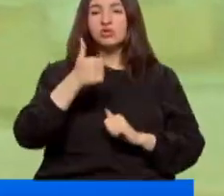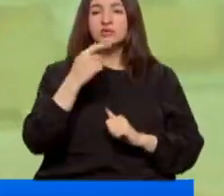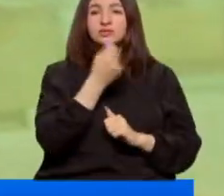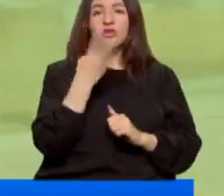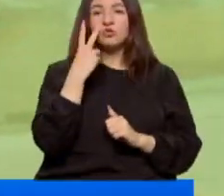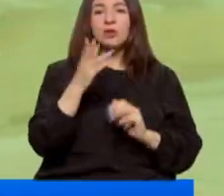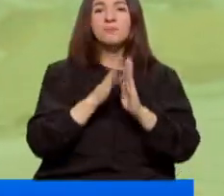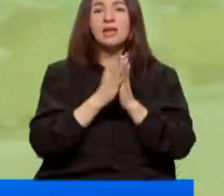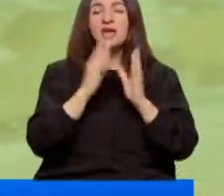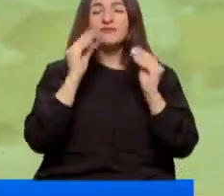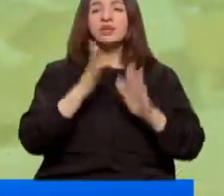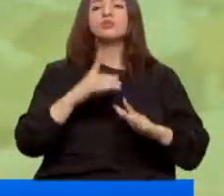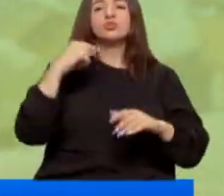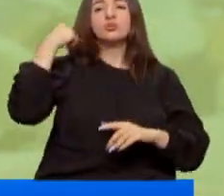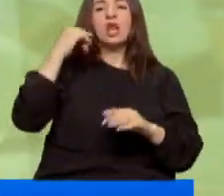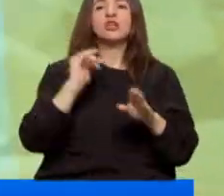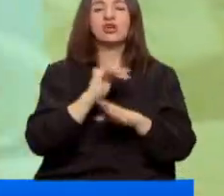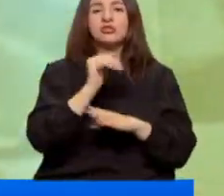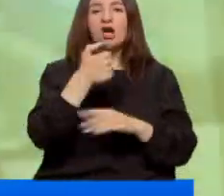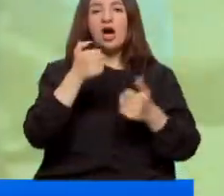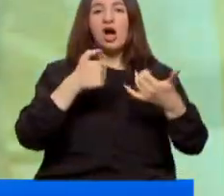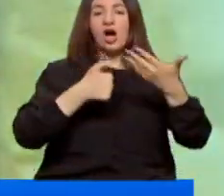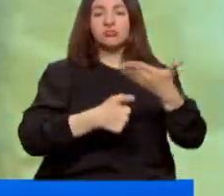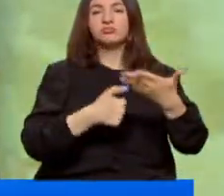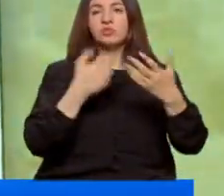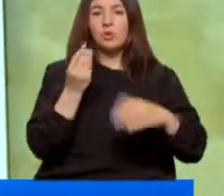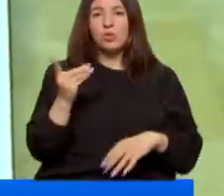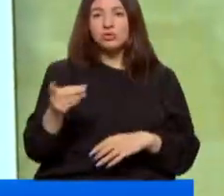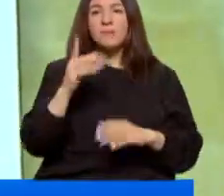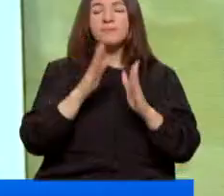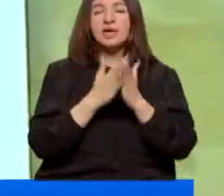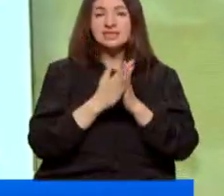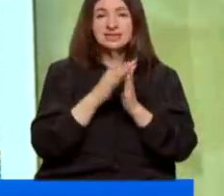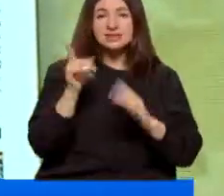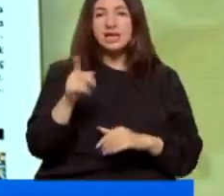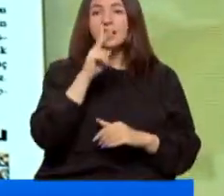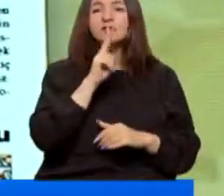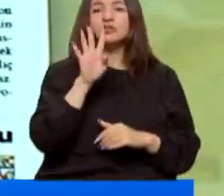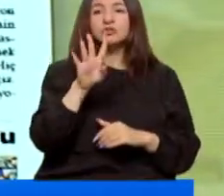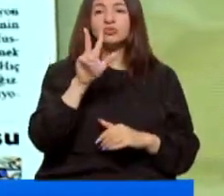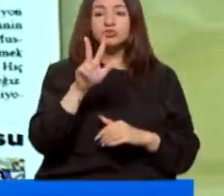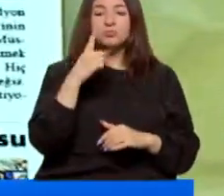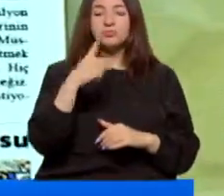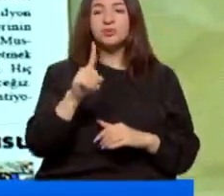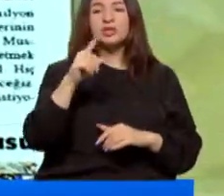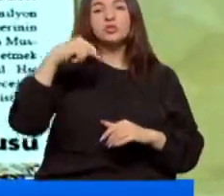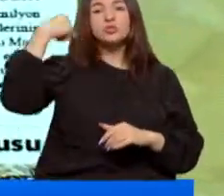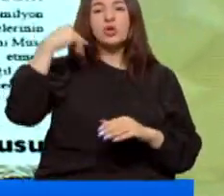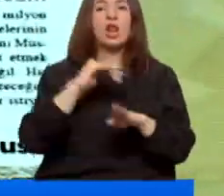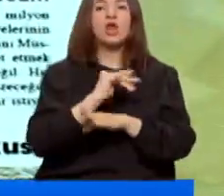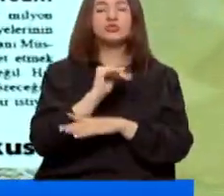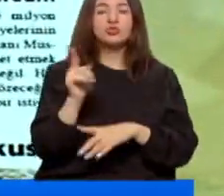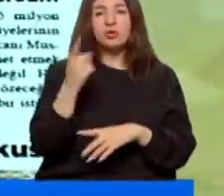göre Mersin en çok Suriyeli'nin yaşadığı 6. il konumunda. Mersin'de 243 bin Suriyeli yaşıyor.